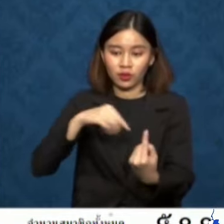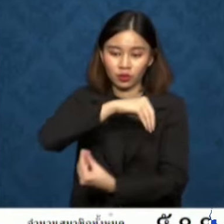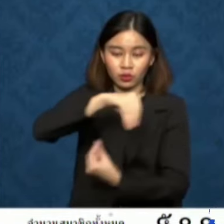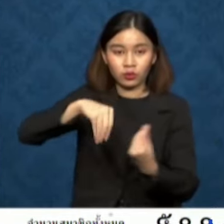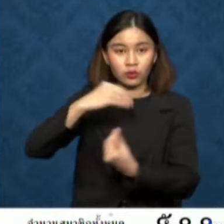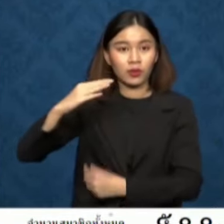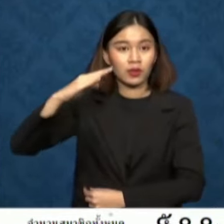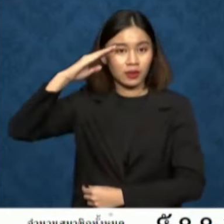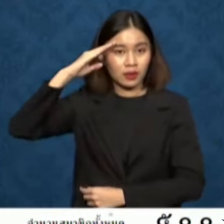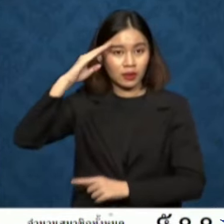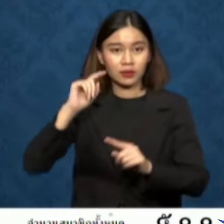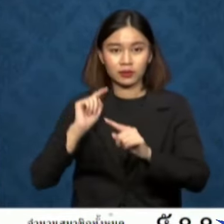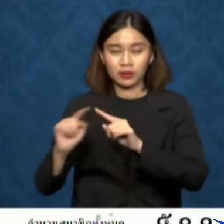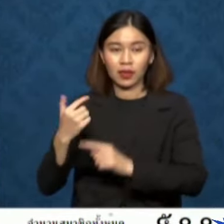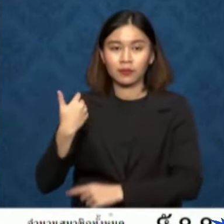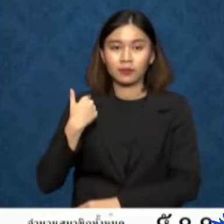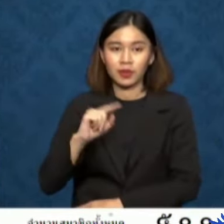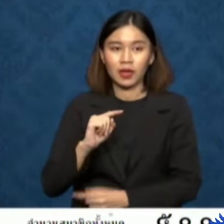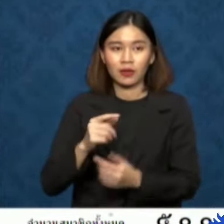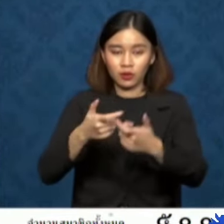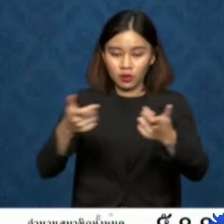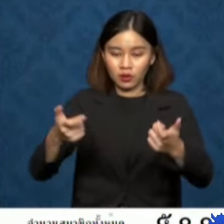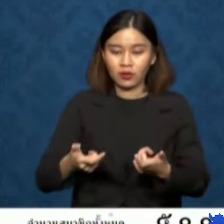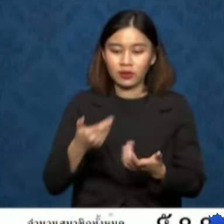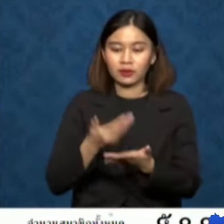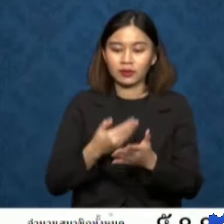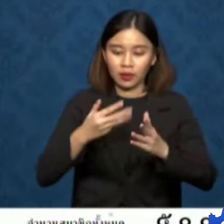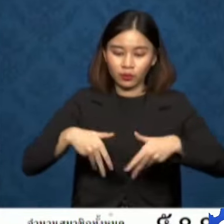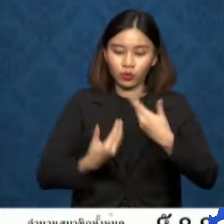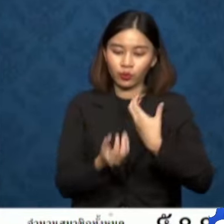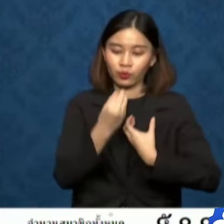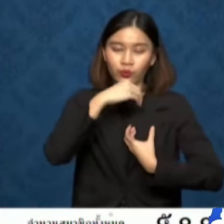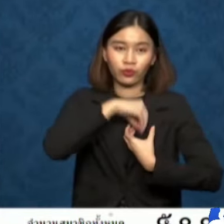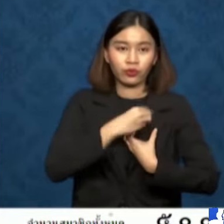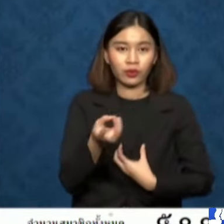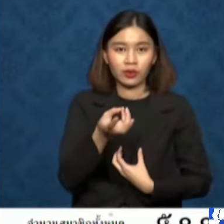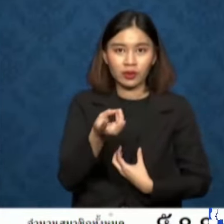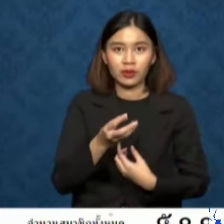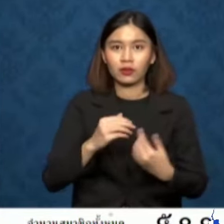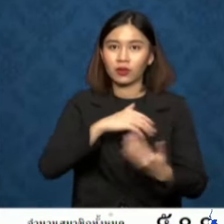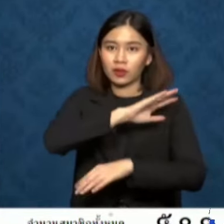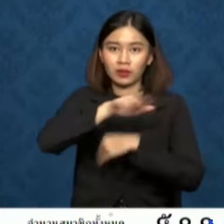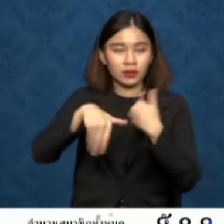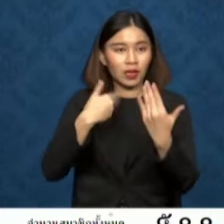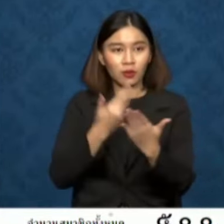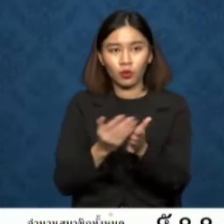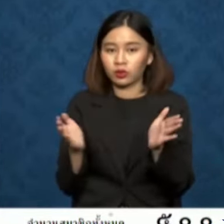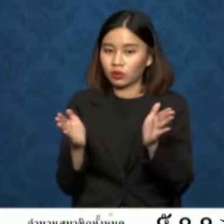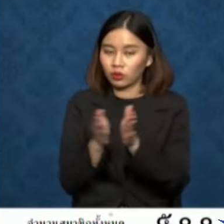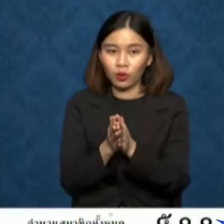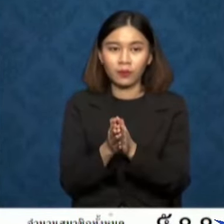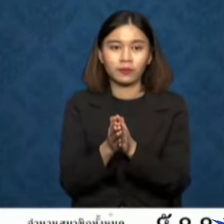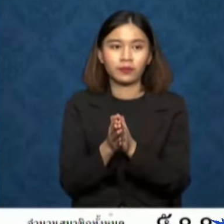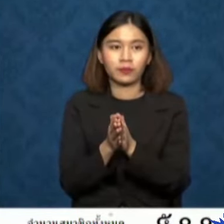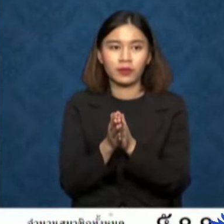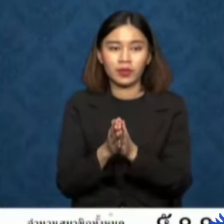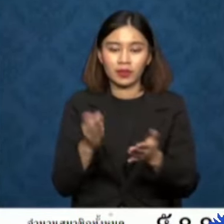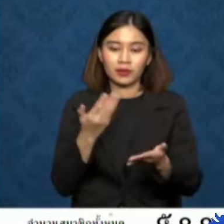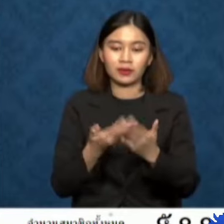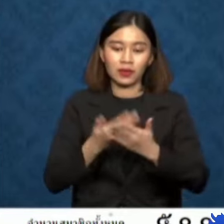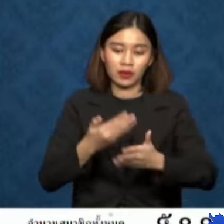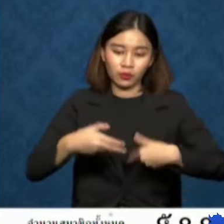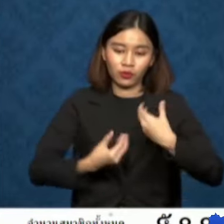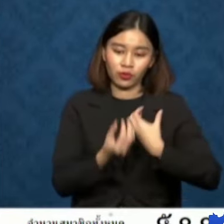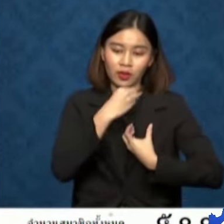กองทัพมีรายงานกำไรเพียงจุ๋มจิ๋มทุกกิจการรวมกันของทุกเหล่าทัพมีกำไรเพียงปี